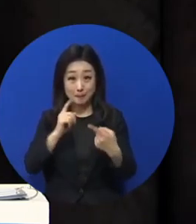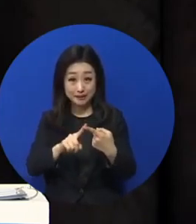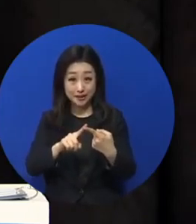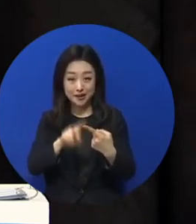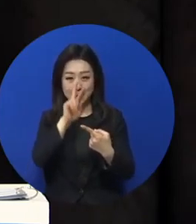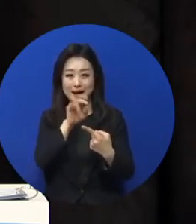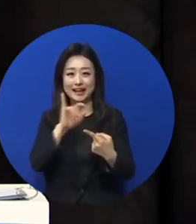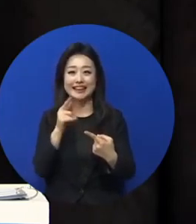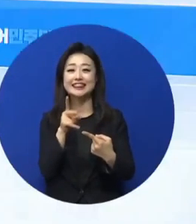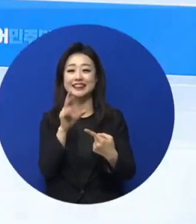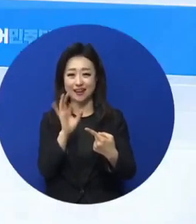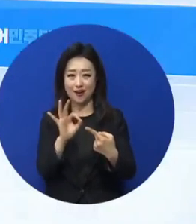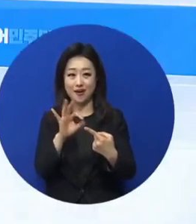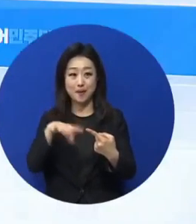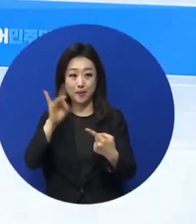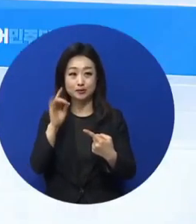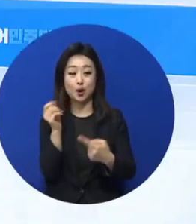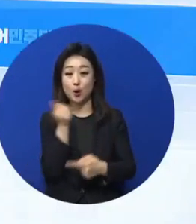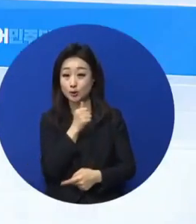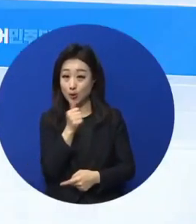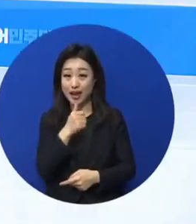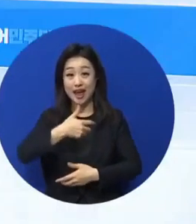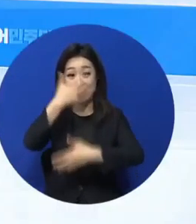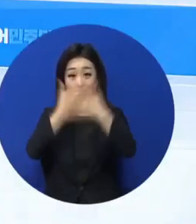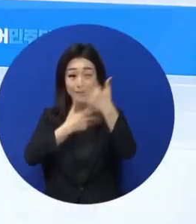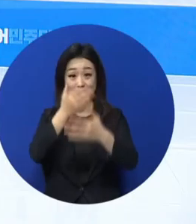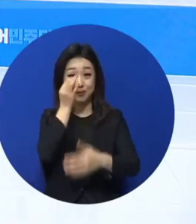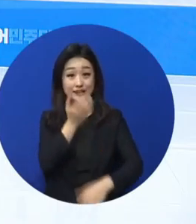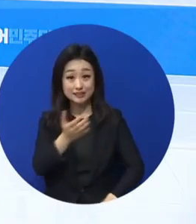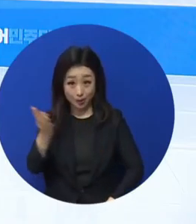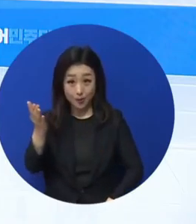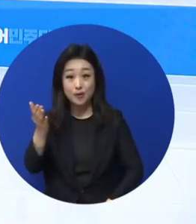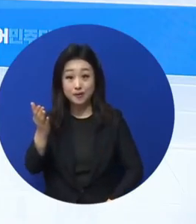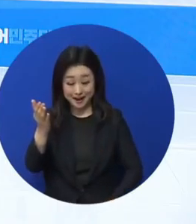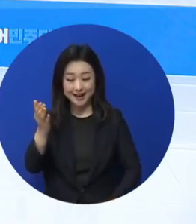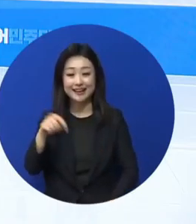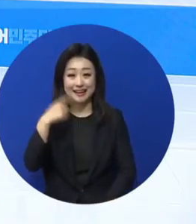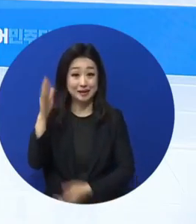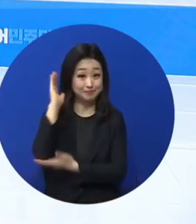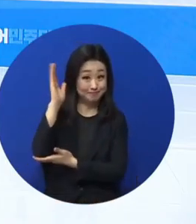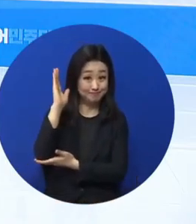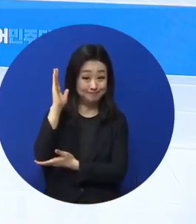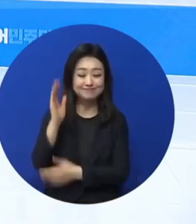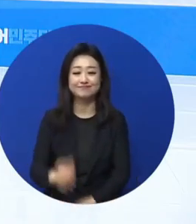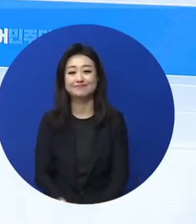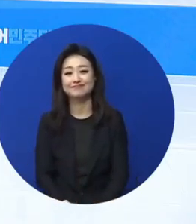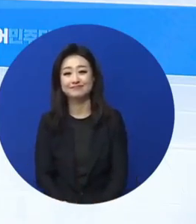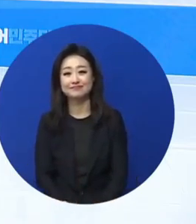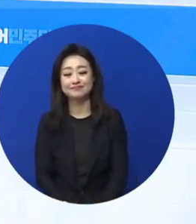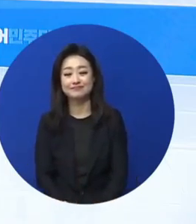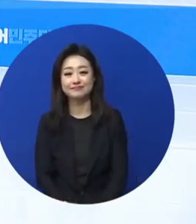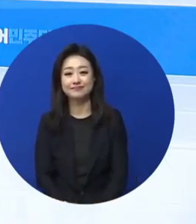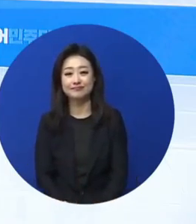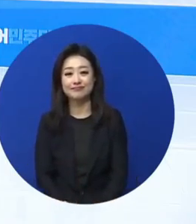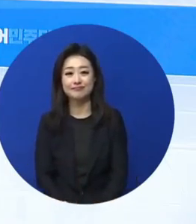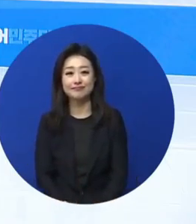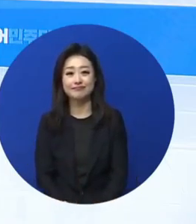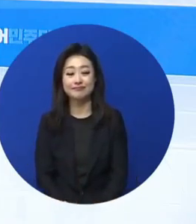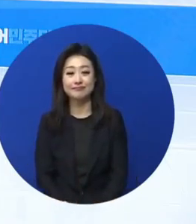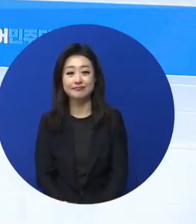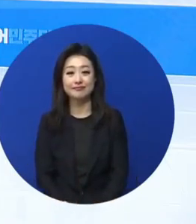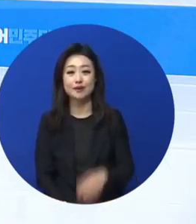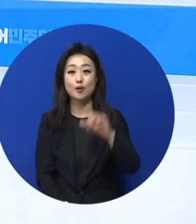부산시장 후보의 소개 영상을 화면으로 보신 후에요. 자기소개를 하는 시간을 갖도록 하겠습니다. 먼저 또 후보자에게 주어진